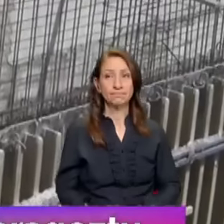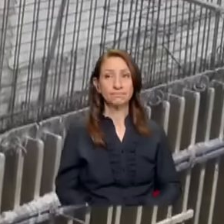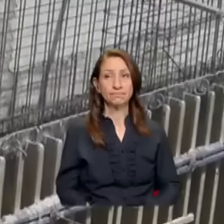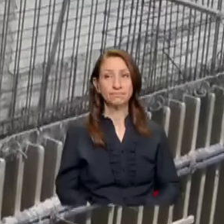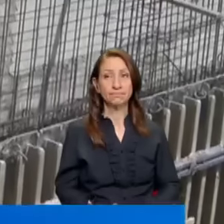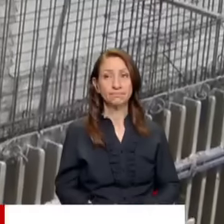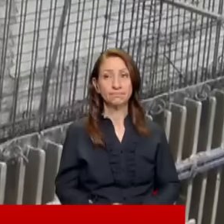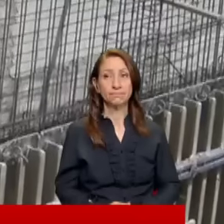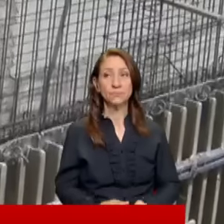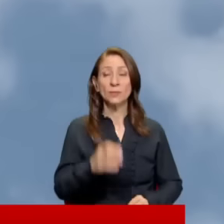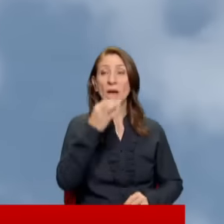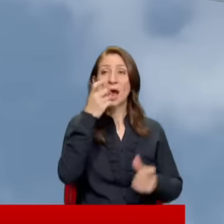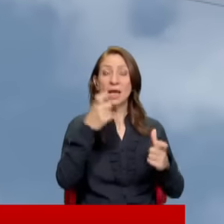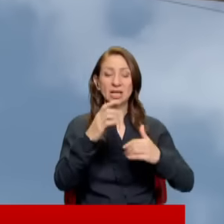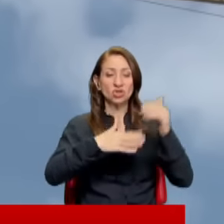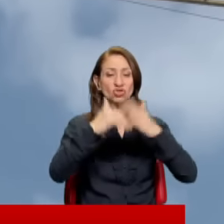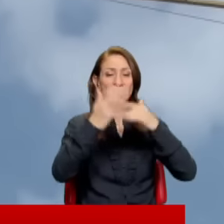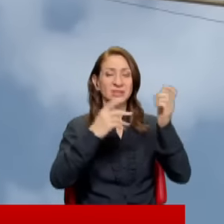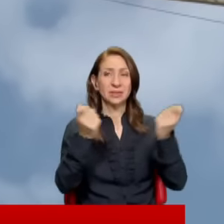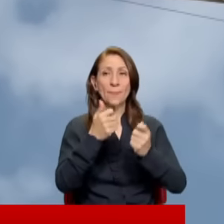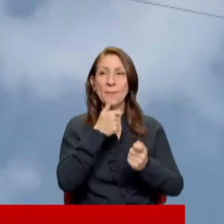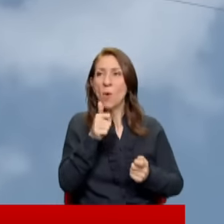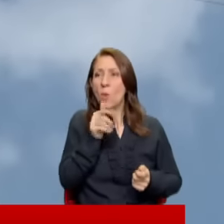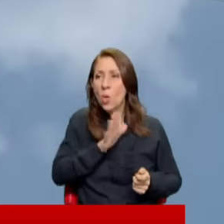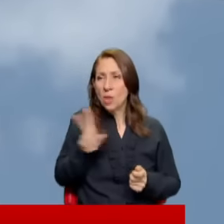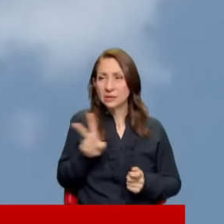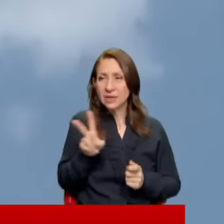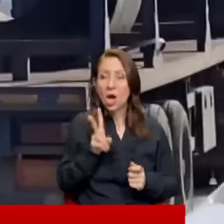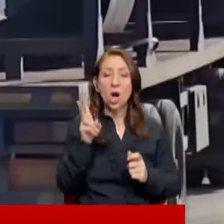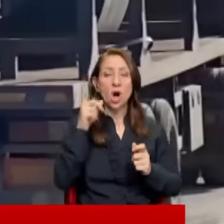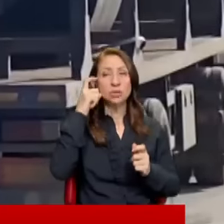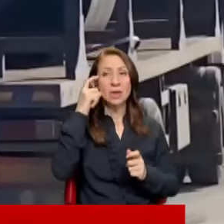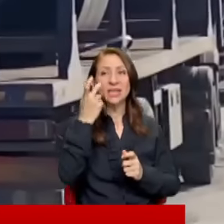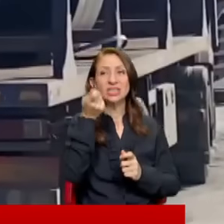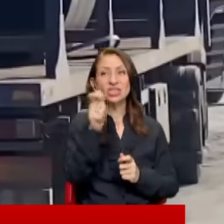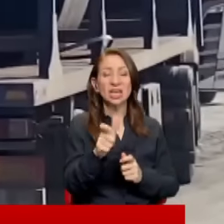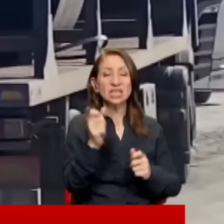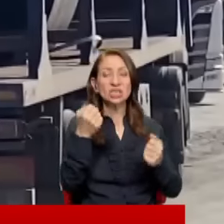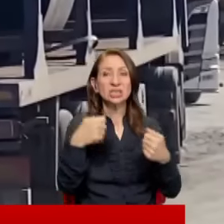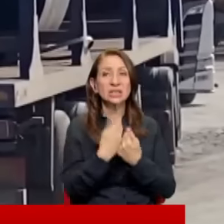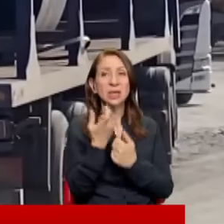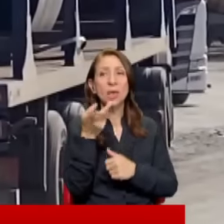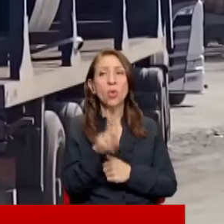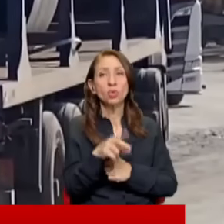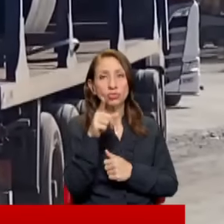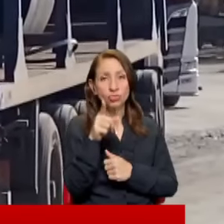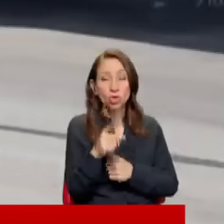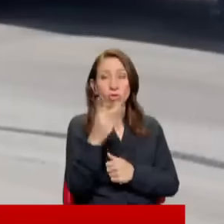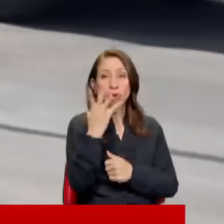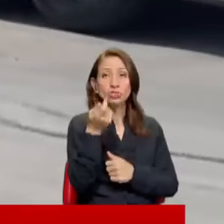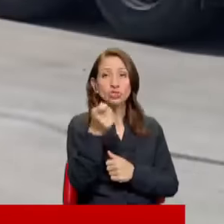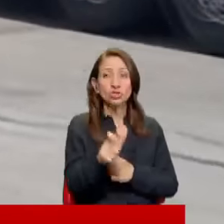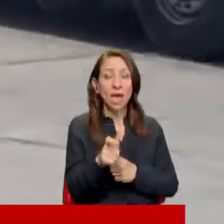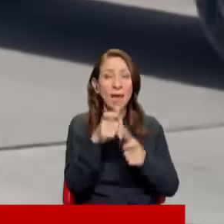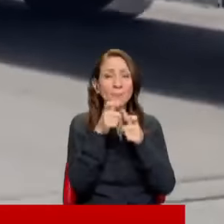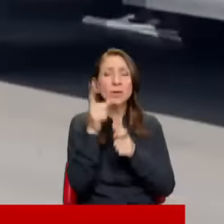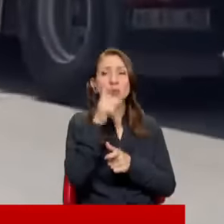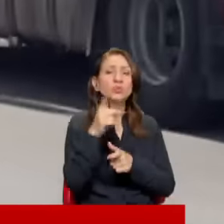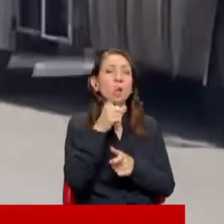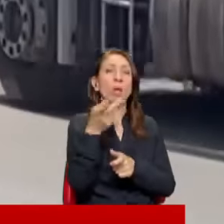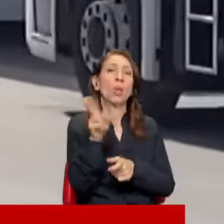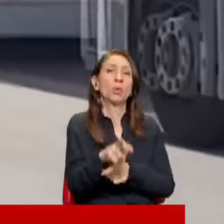işçiler Ankara'da İnşaat oldu Osmaniye'de de İki işçi iş kazalarında can verdi D işçi ekmek parası